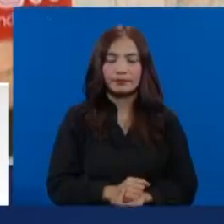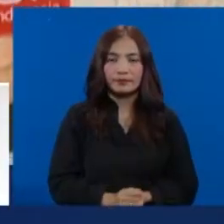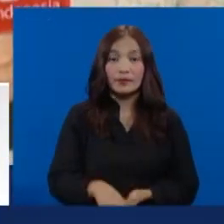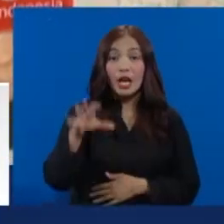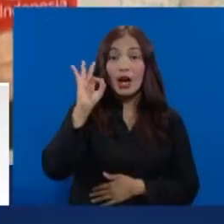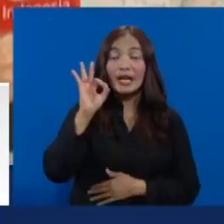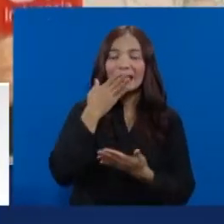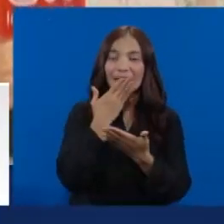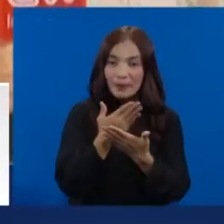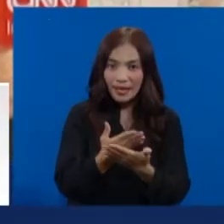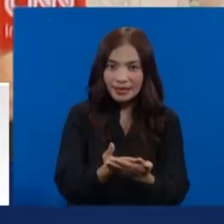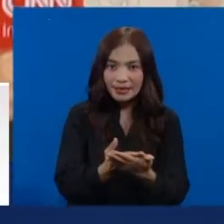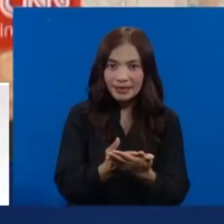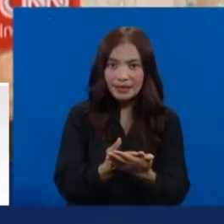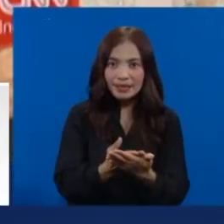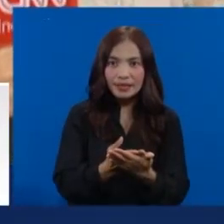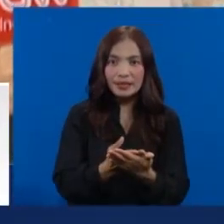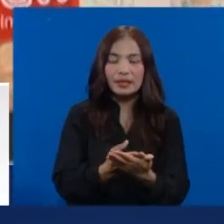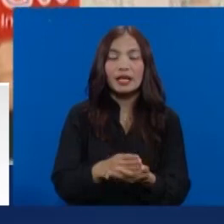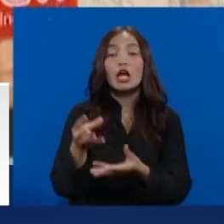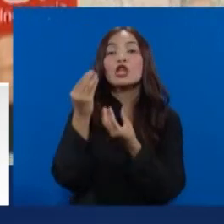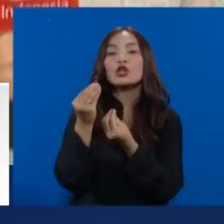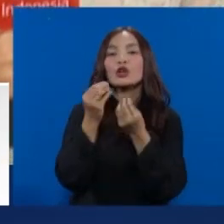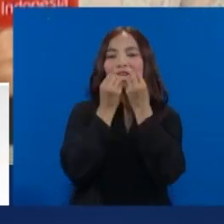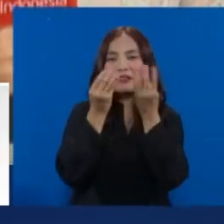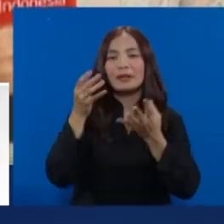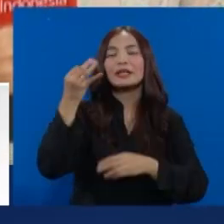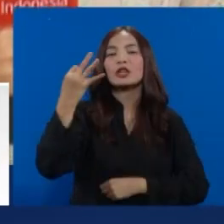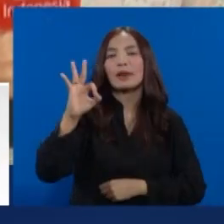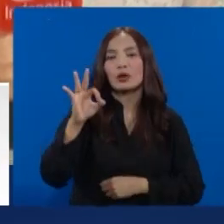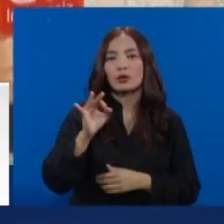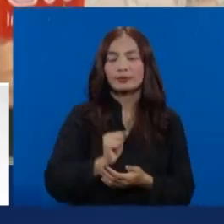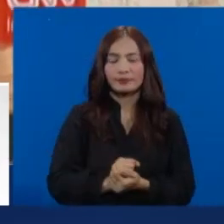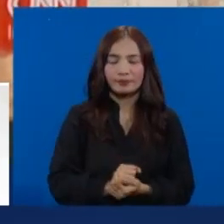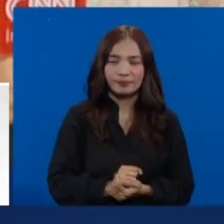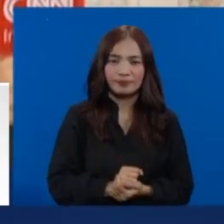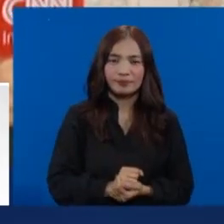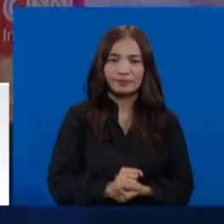langsung dari Yogyakarta. Terima kasih dan kami terus tunggu informasi terbaru. Selamat bertugas kembali.